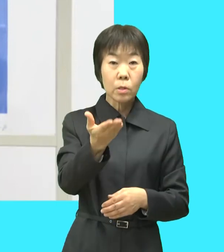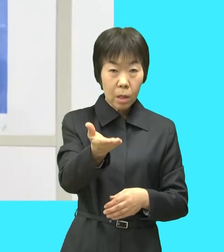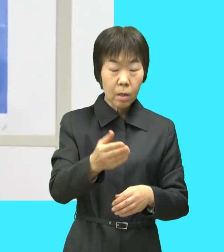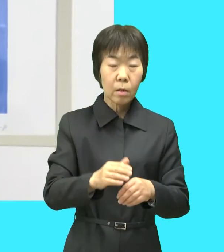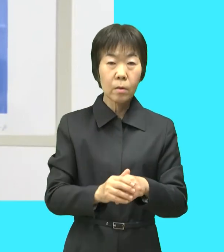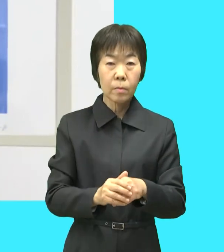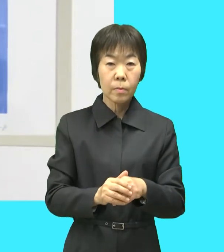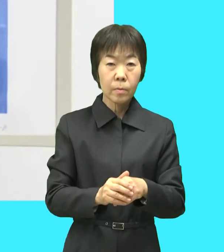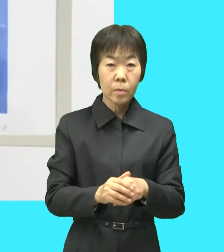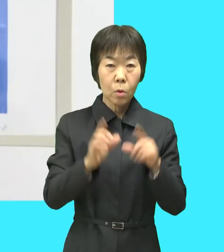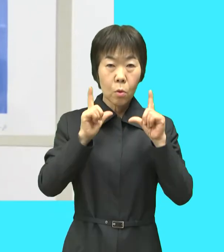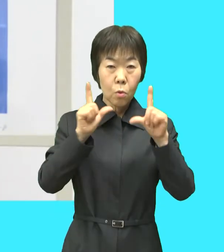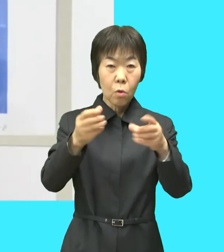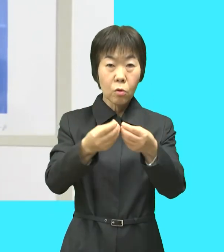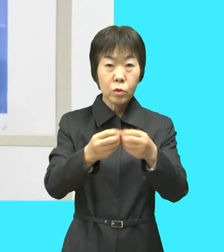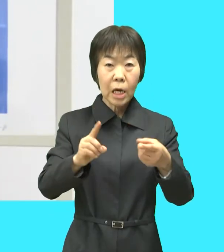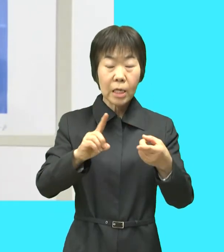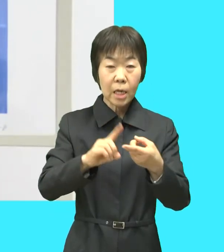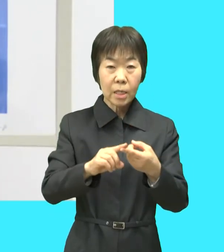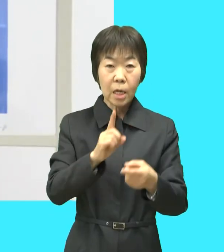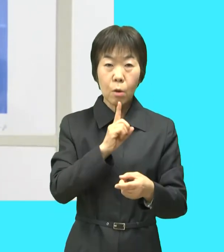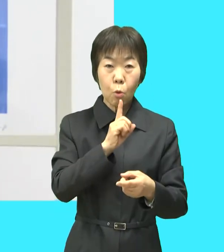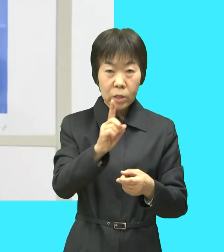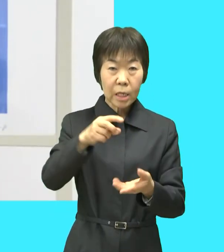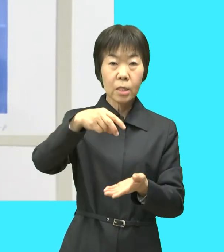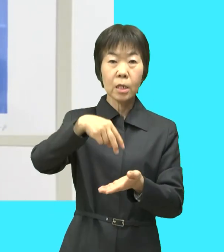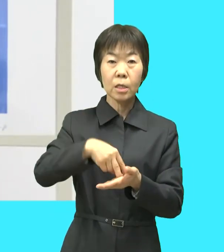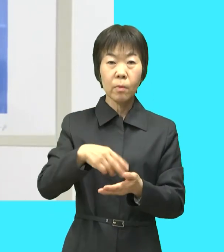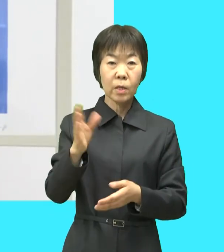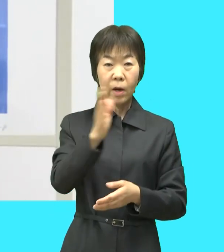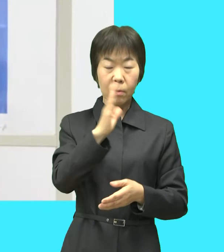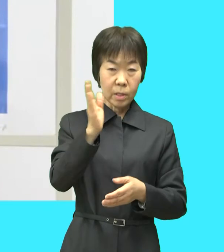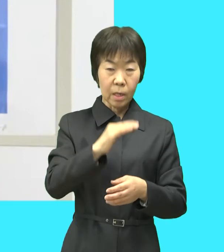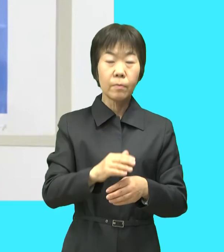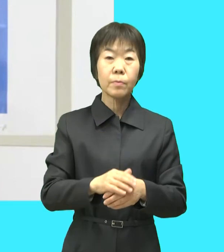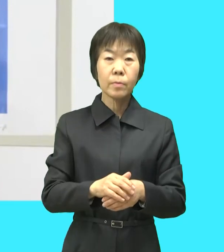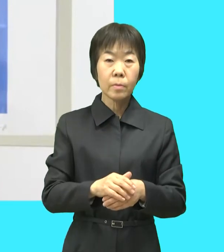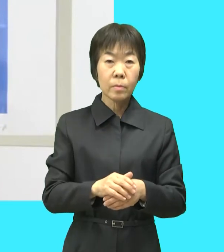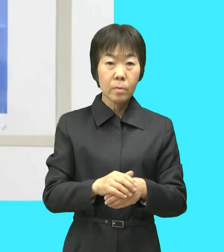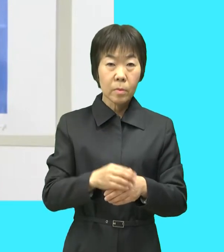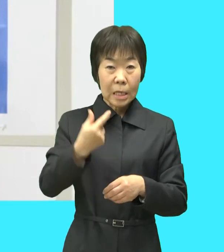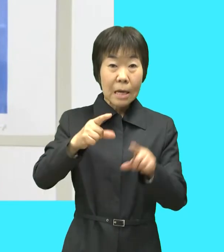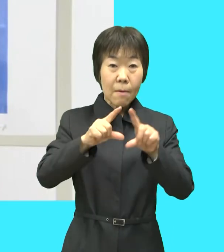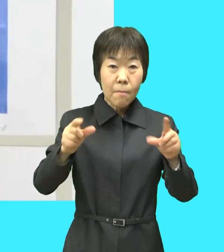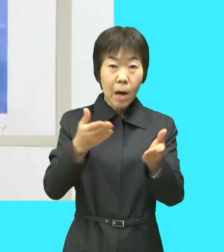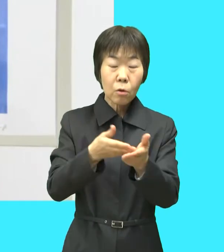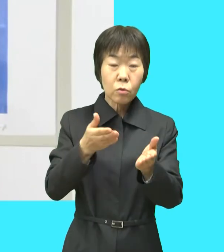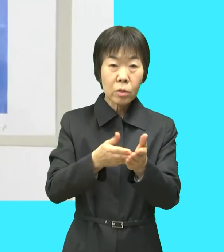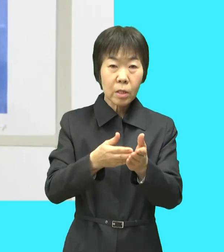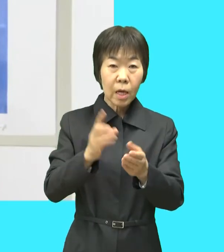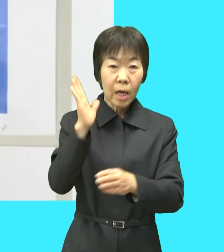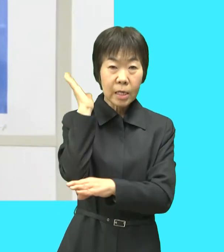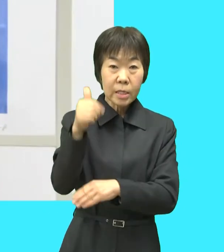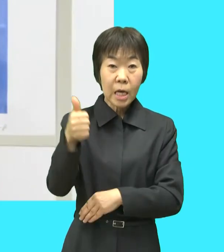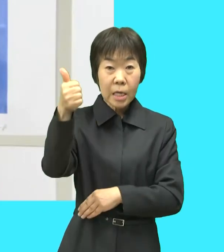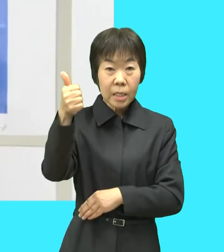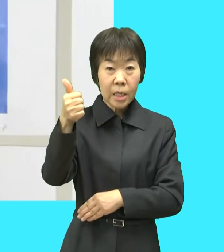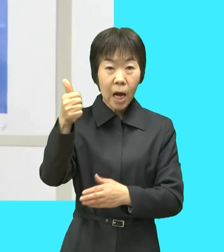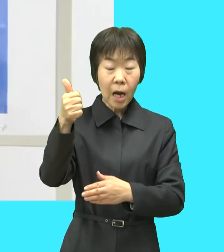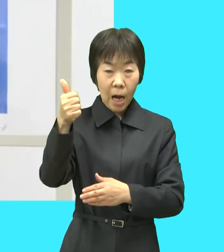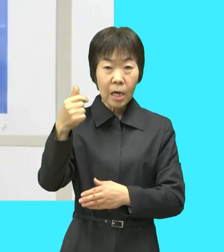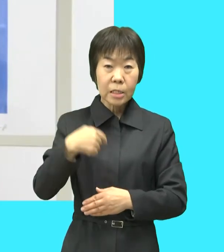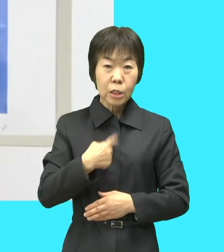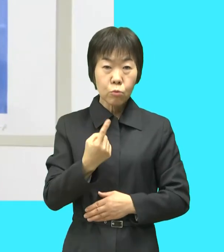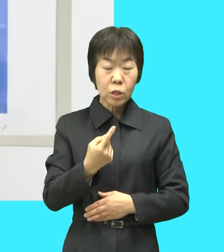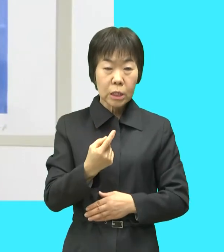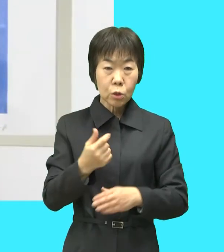ですか。 具体的に申し上げる立場にはございません。一般論として政治家が自分自身